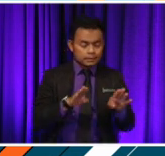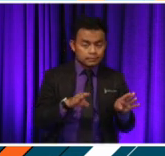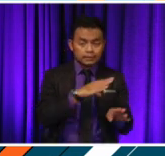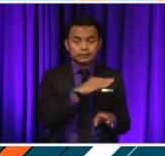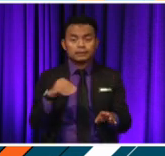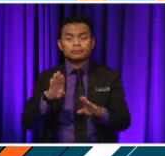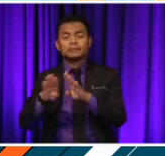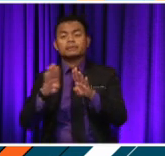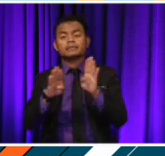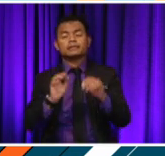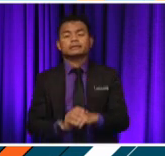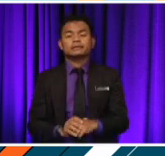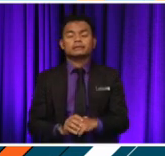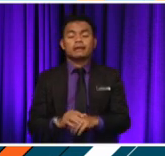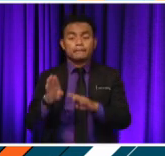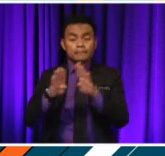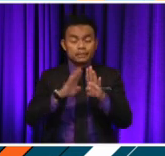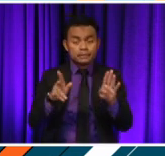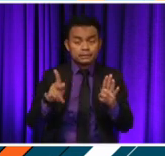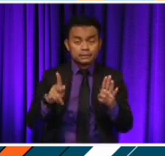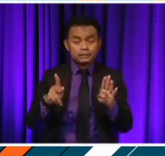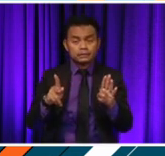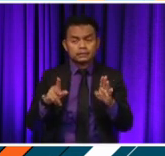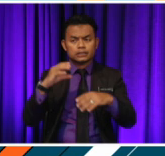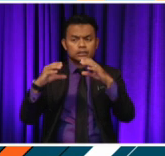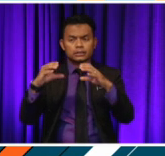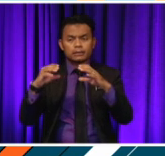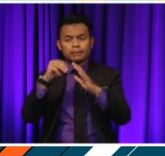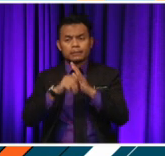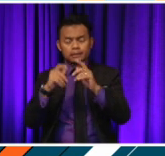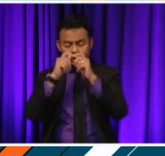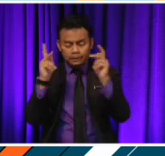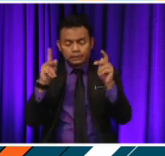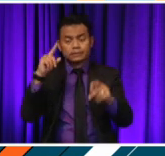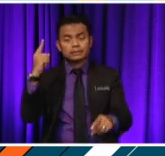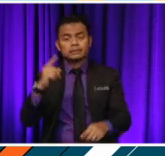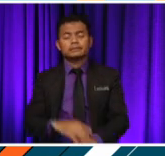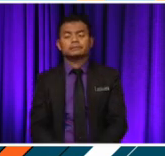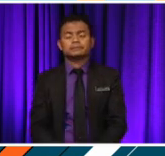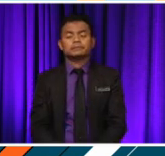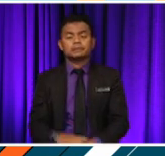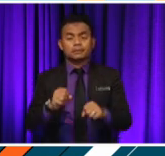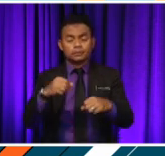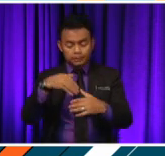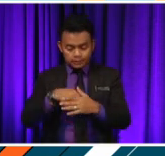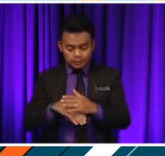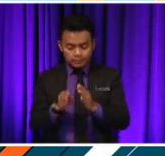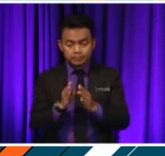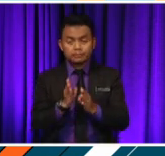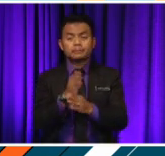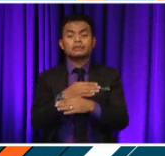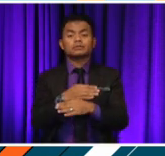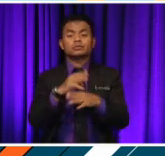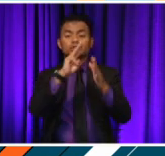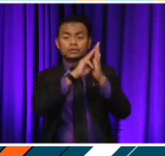dan seterusnya BC kan ilah menerangkan perbedaan tahajud boleh dalam bentuk jadwal Ini kata